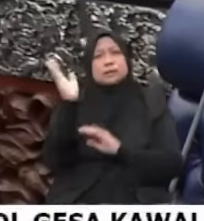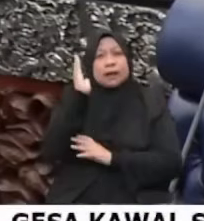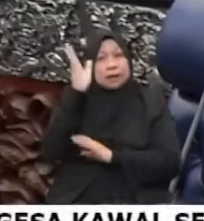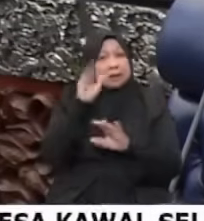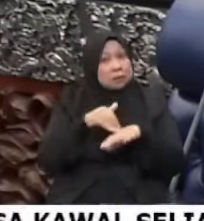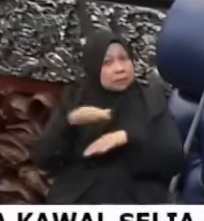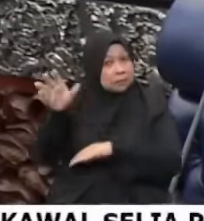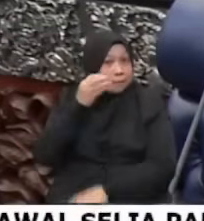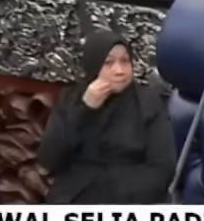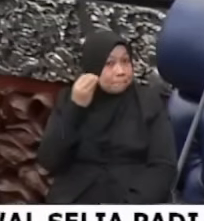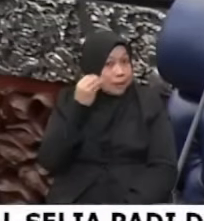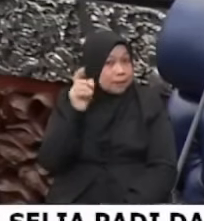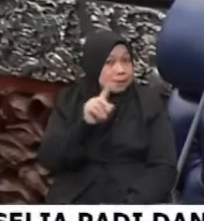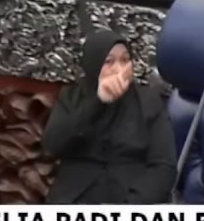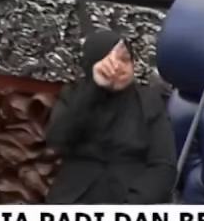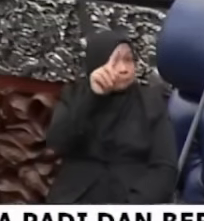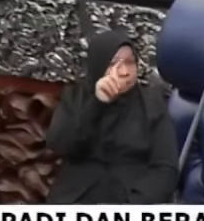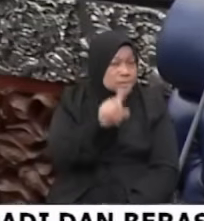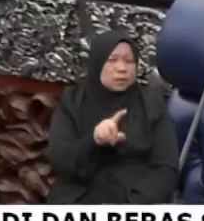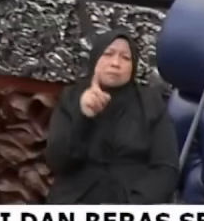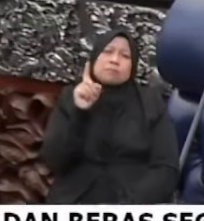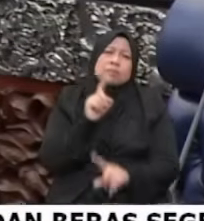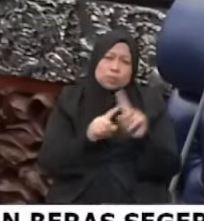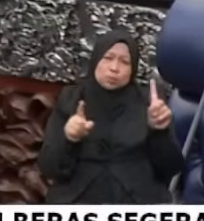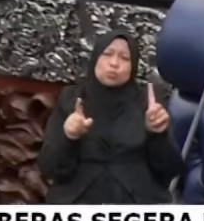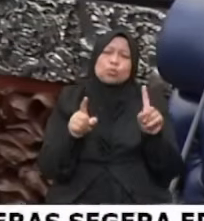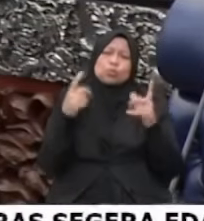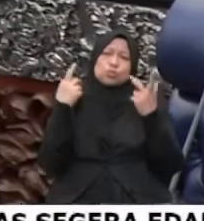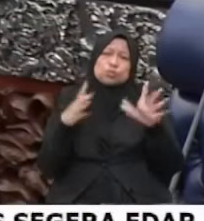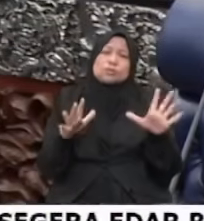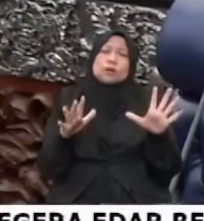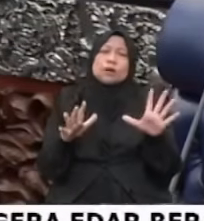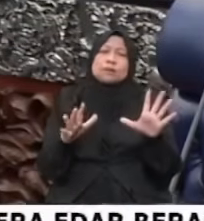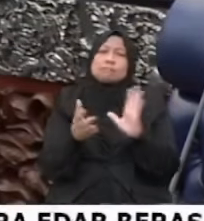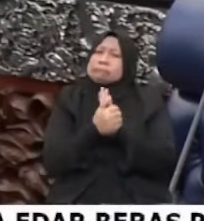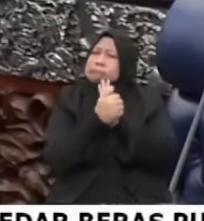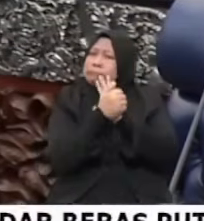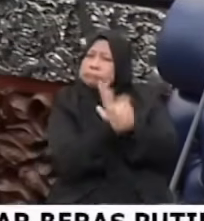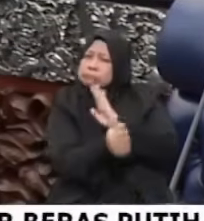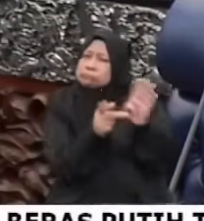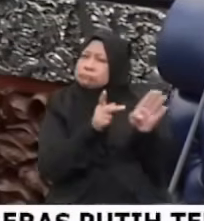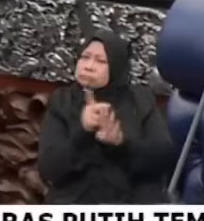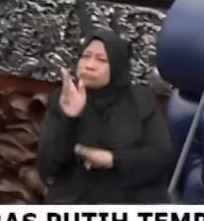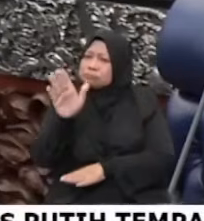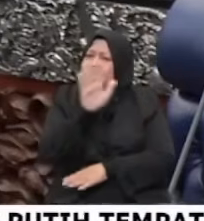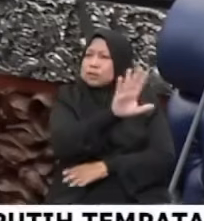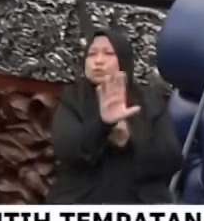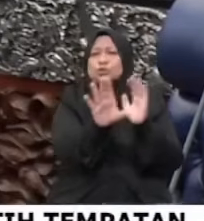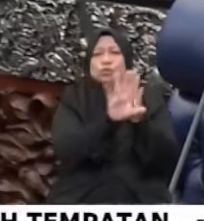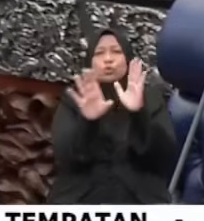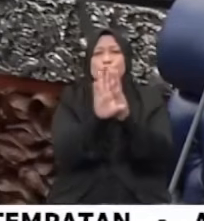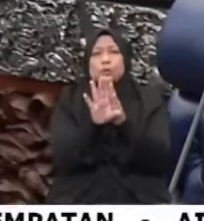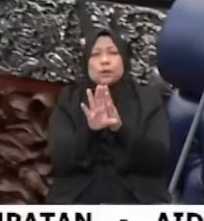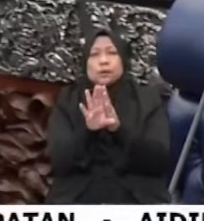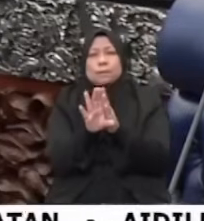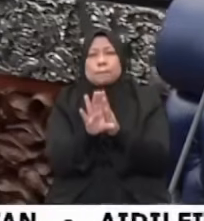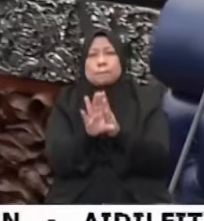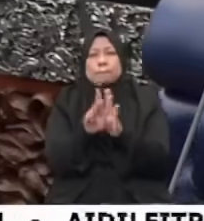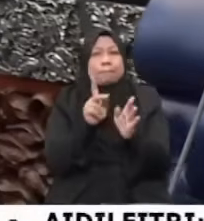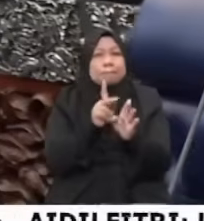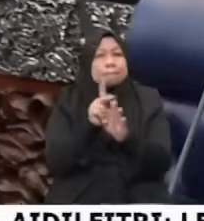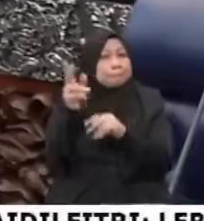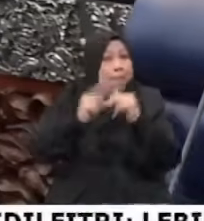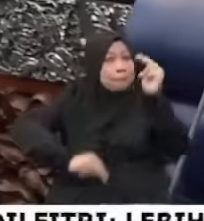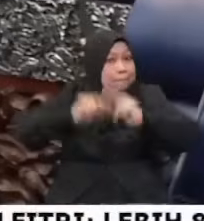dihantarkan pulang sunguhun Mereka sudah menjadi pakar dalam bidang masing-masing khususnya sebagai contoh dalam bidang